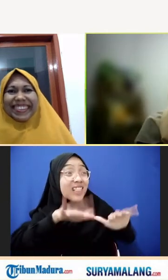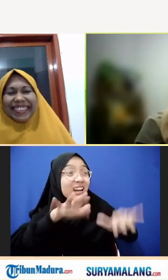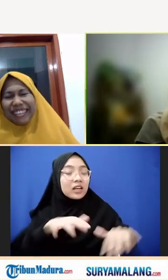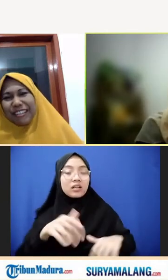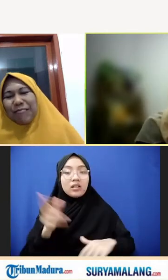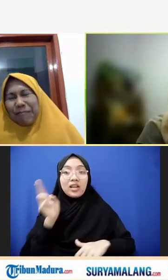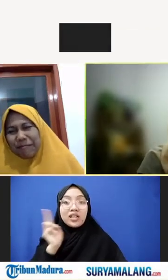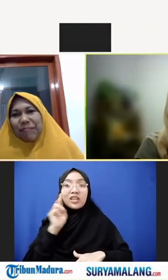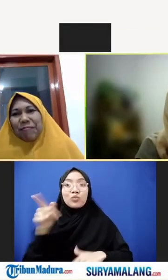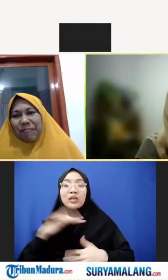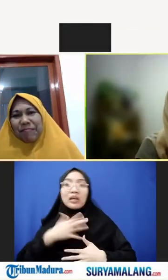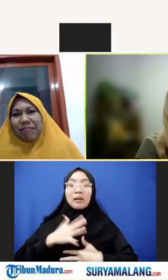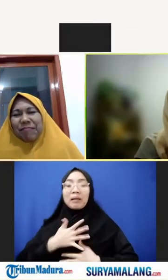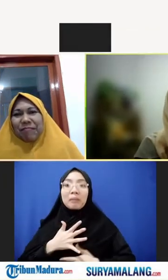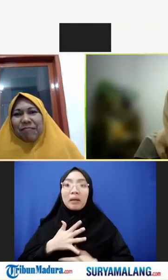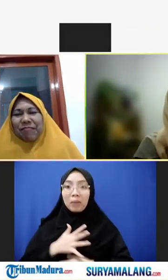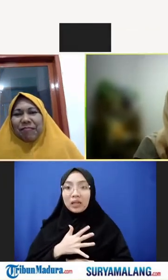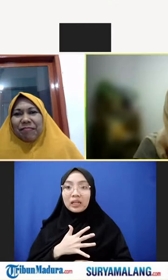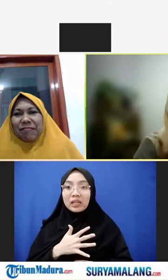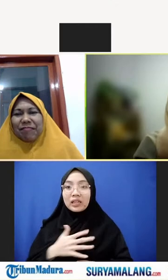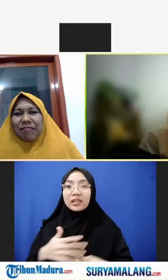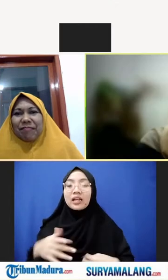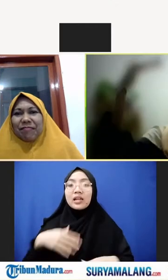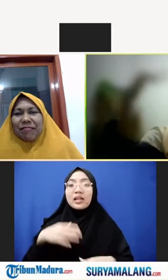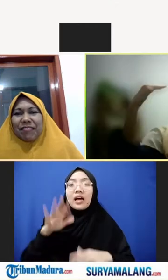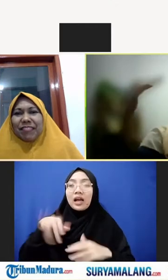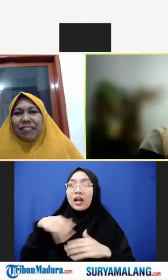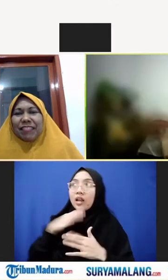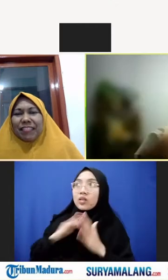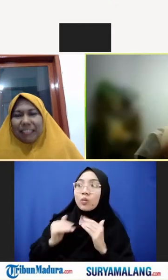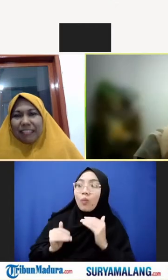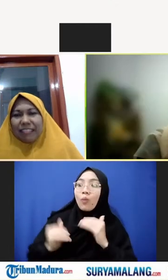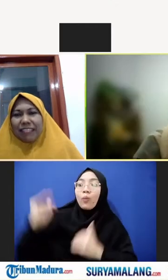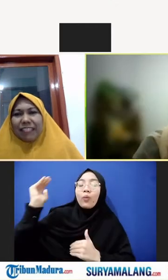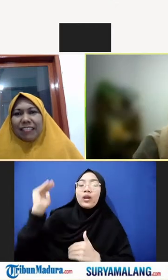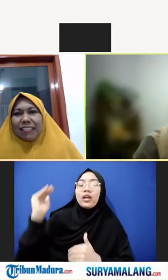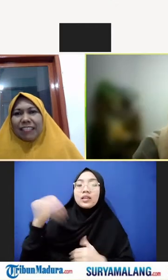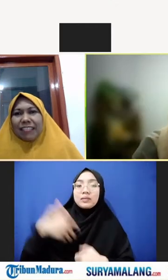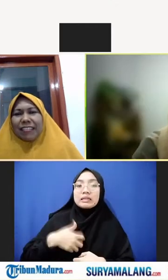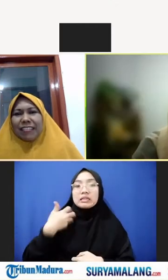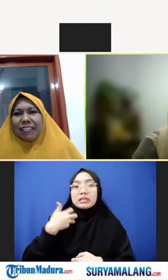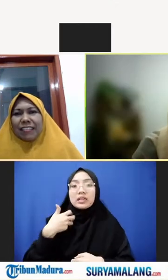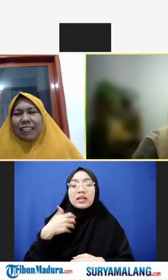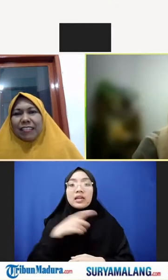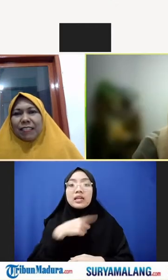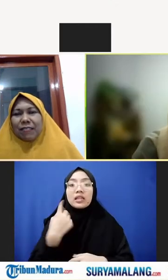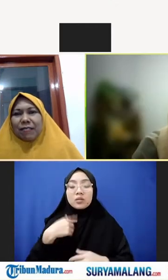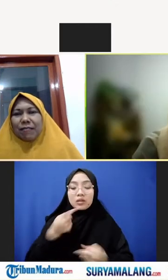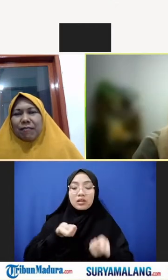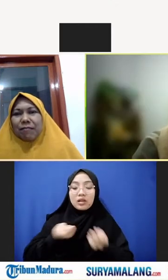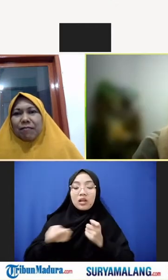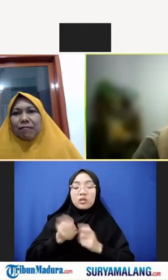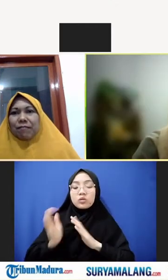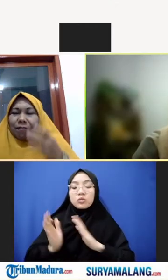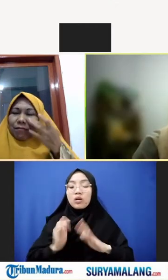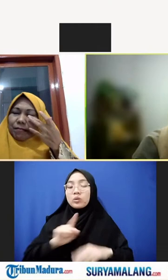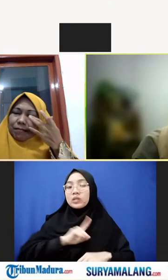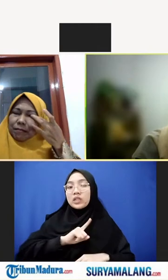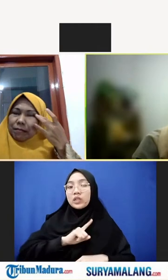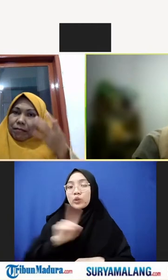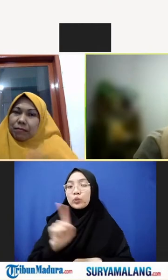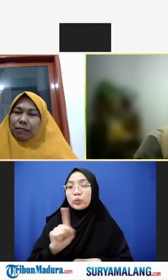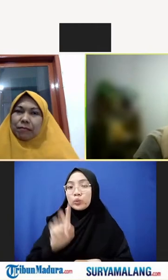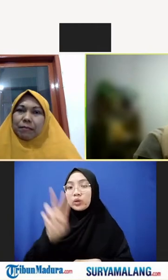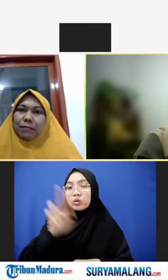yang panik. Jadi anaknya makin naik juga gitu. Jadi kitanya harus bisa regulasi diri dulu.